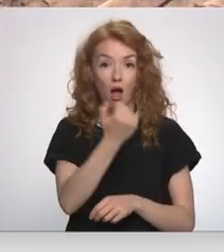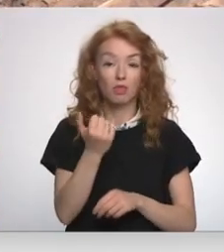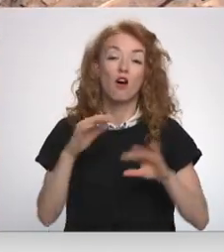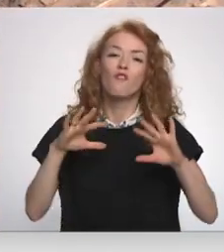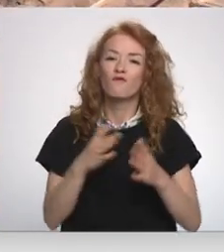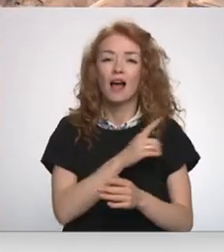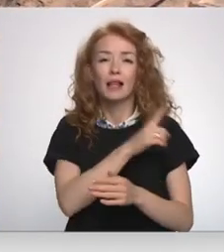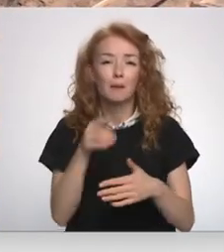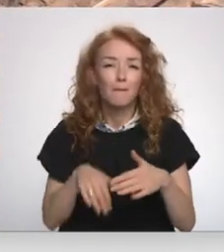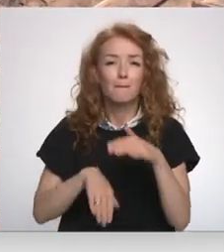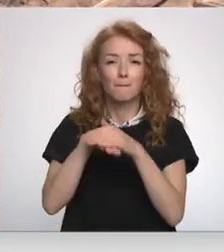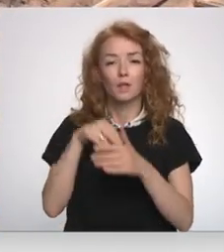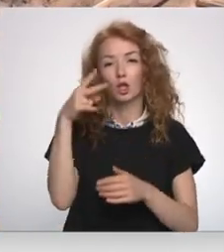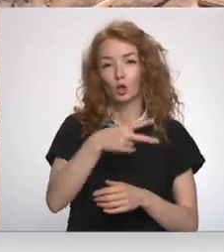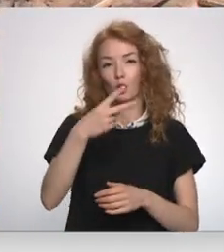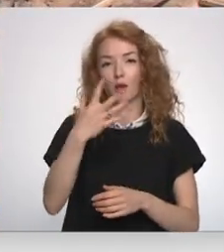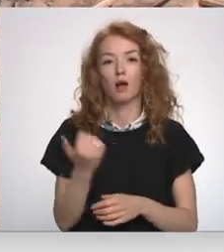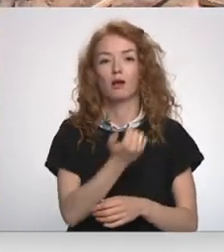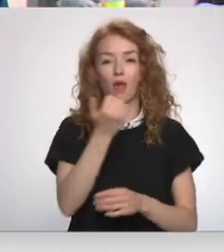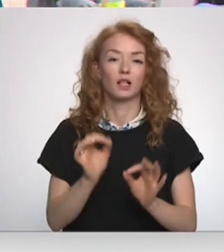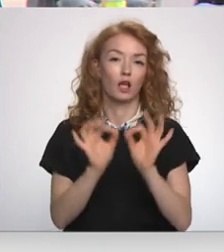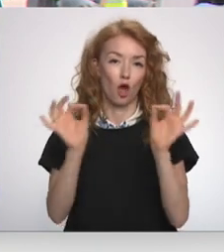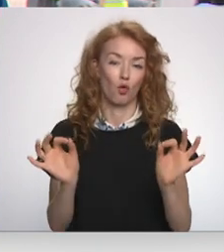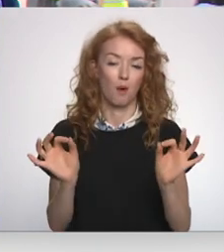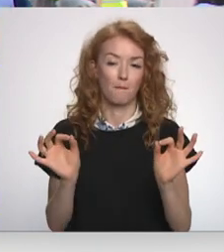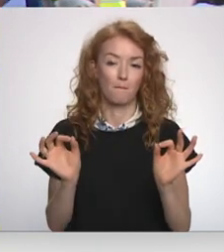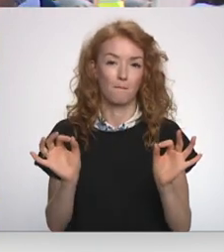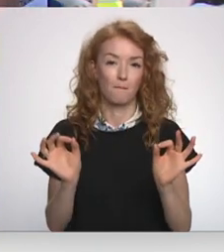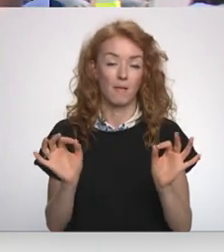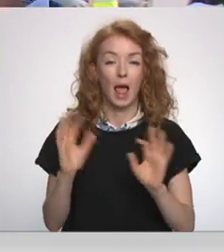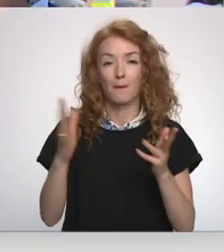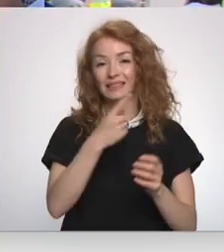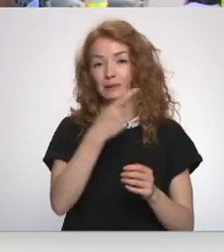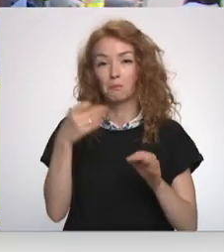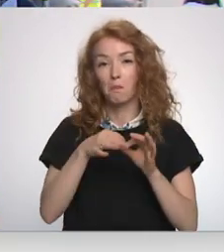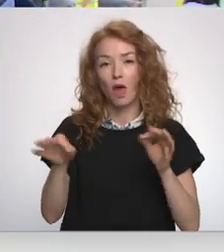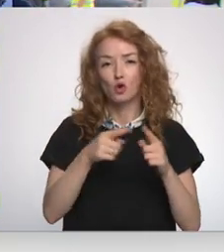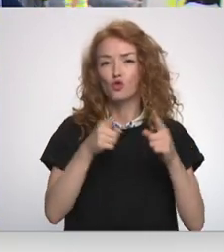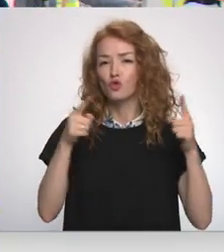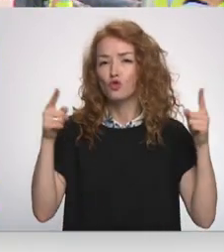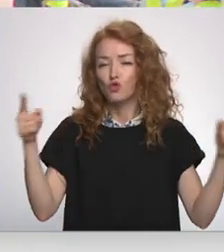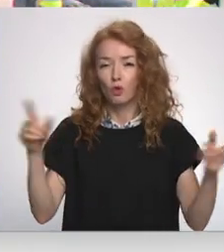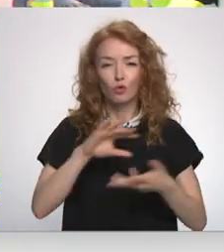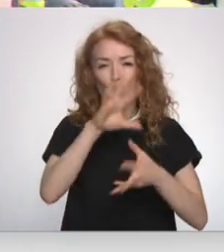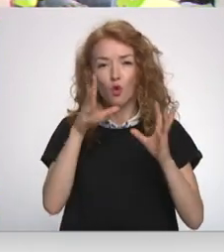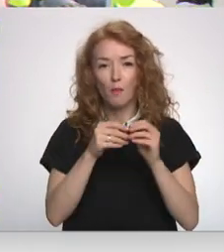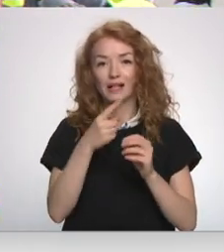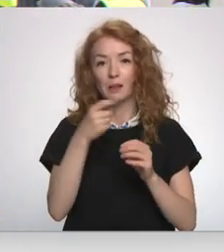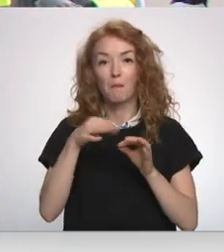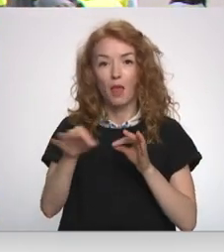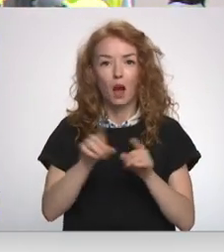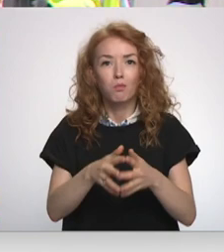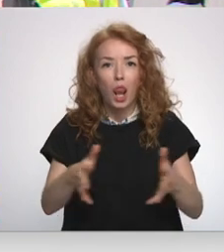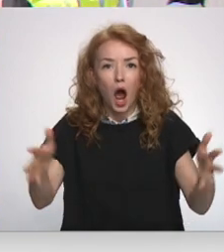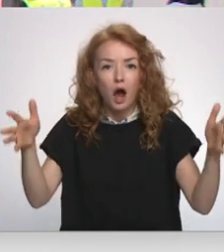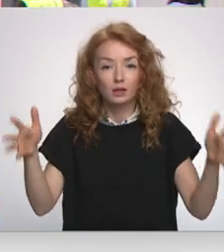arī vēlākais 2025. Gada sākumā. Vairākās 100 metru garš un kopumā būs vairākās 100 metru plats arī, bet